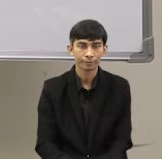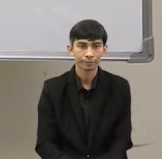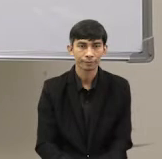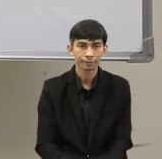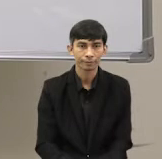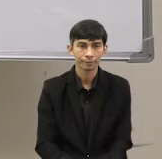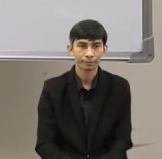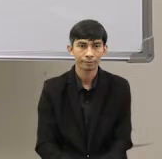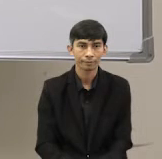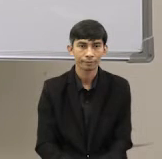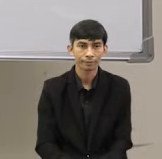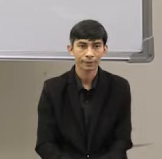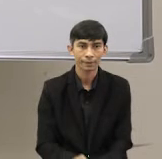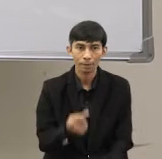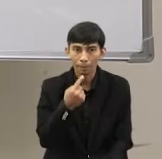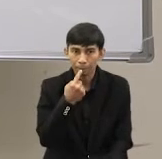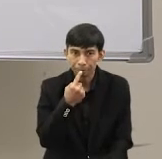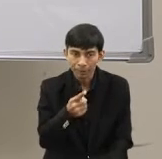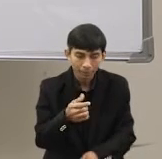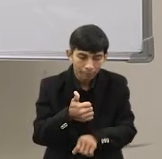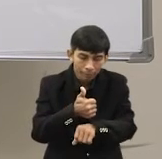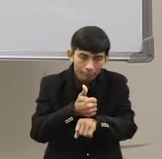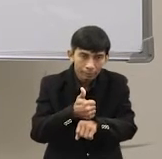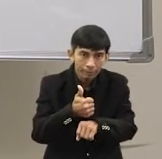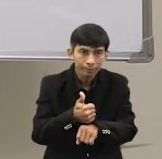bom rap pro thiền